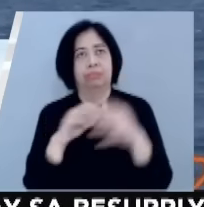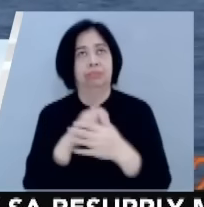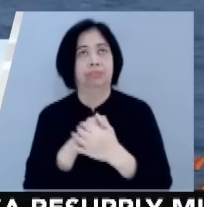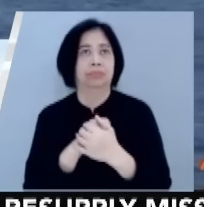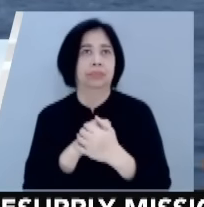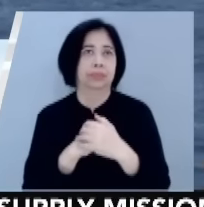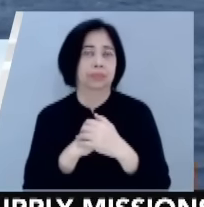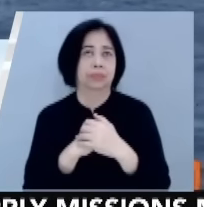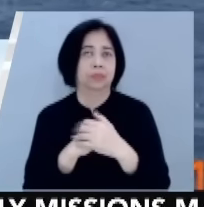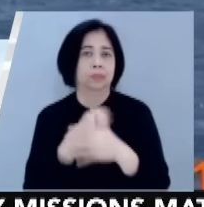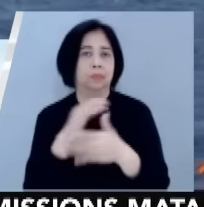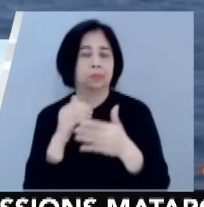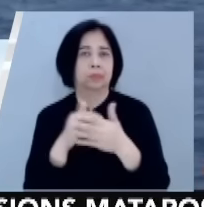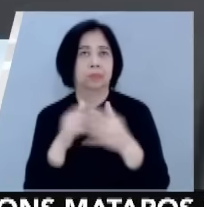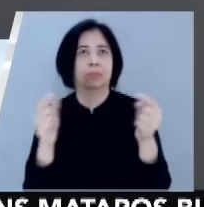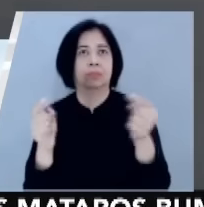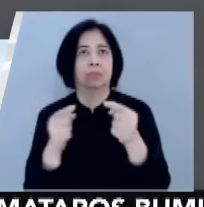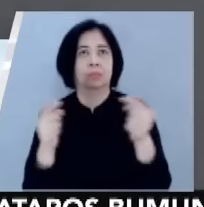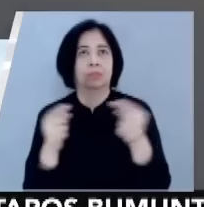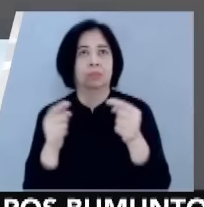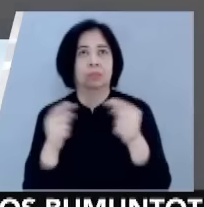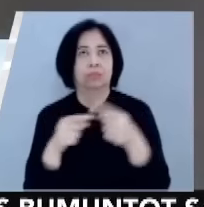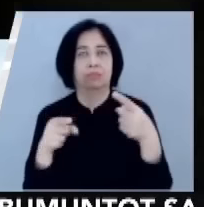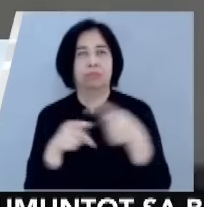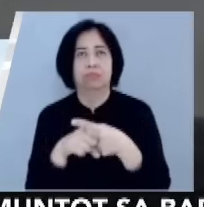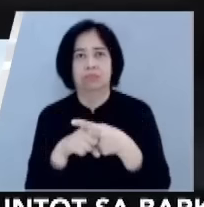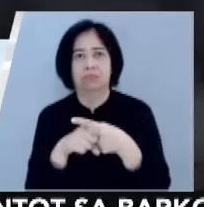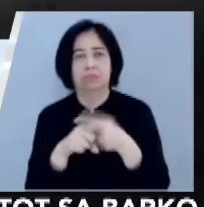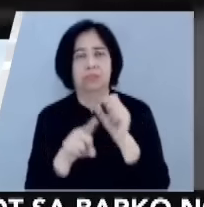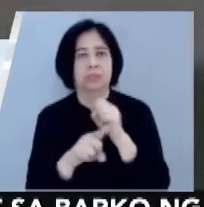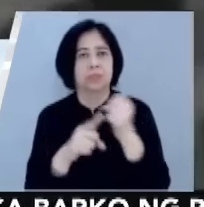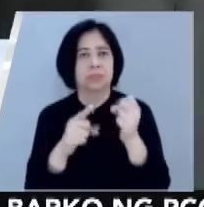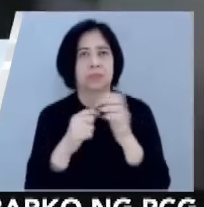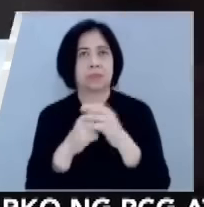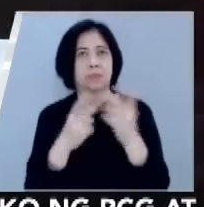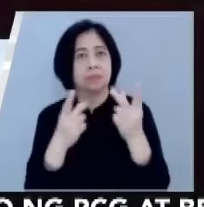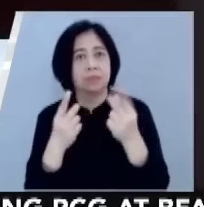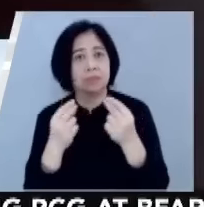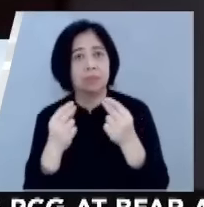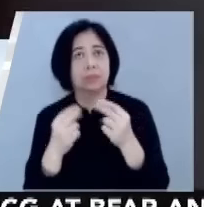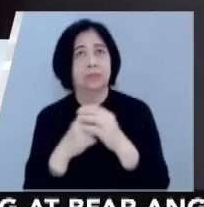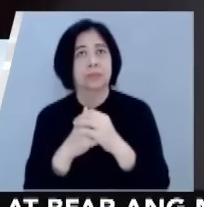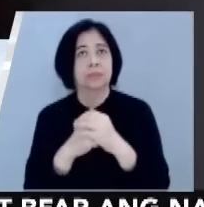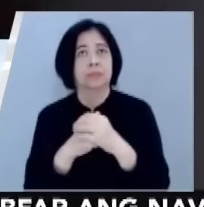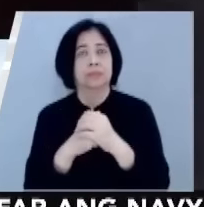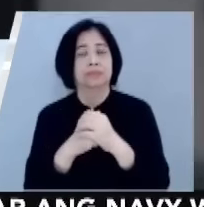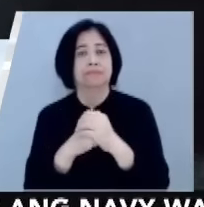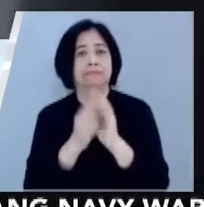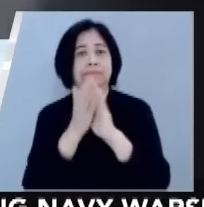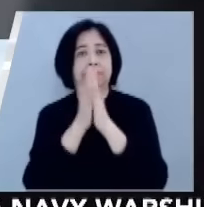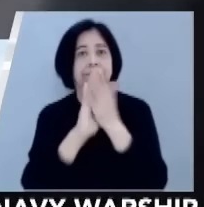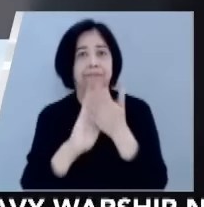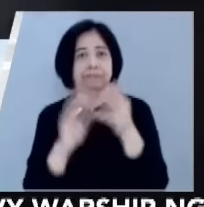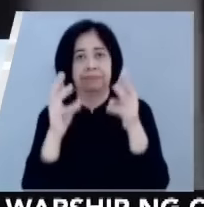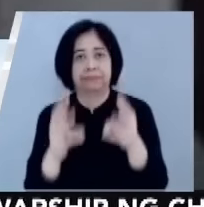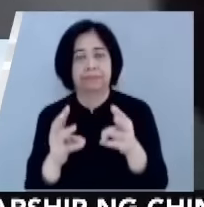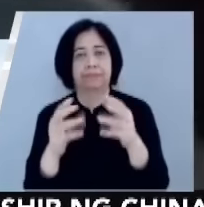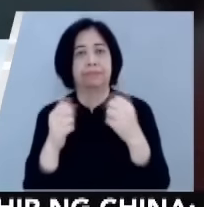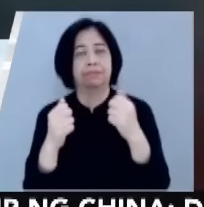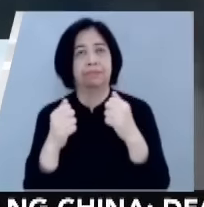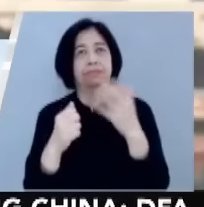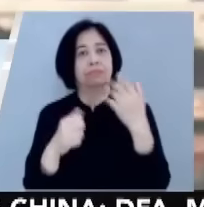dispute, conflict situations ay gagawin natin sa peaceful means or diplomatic action